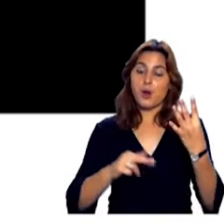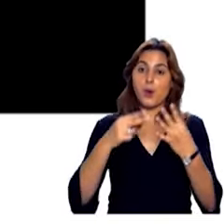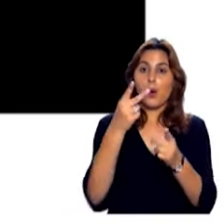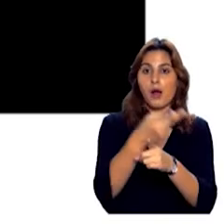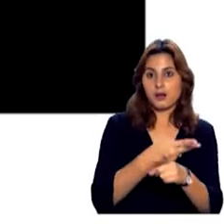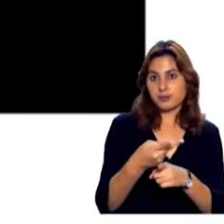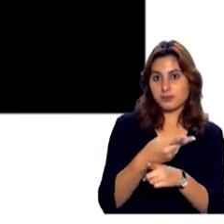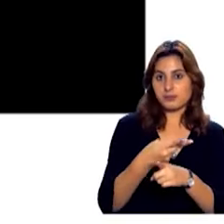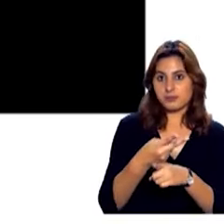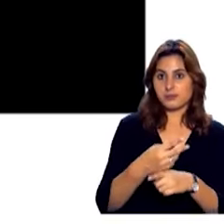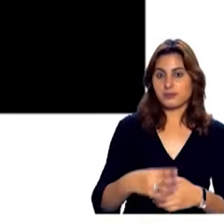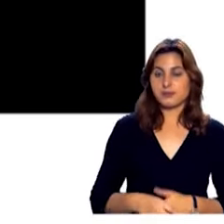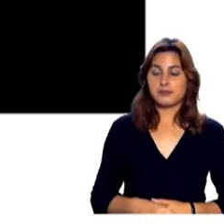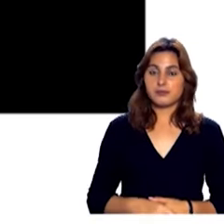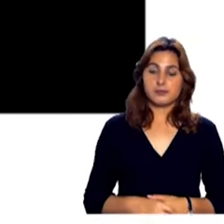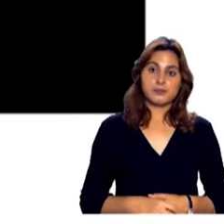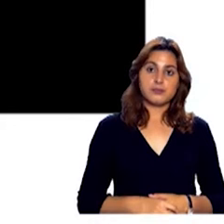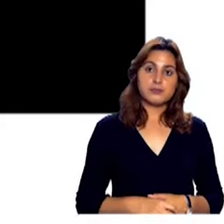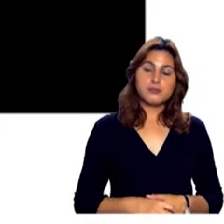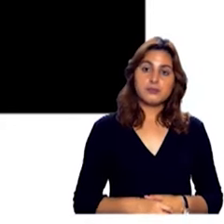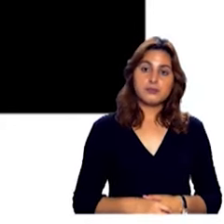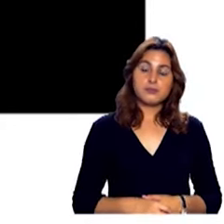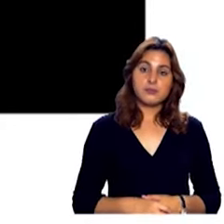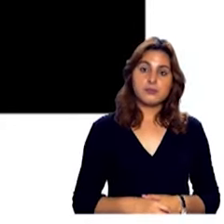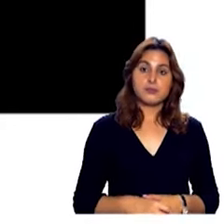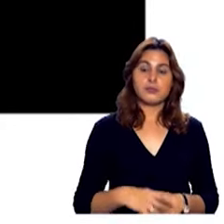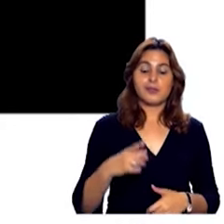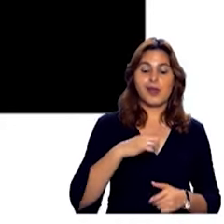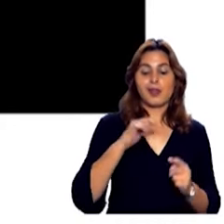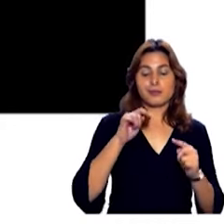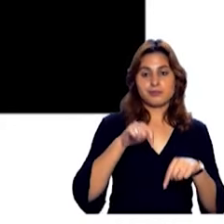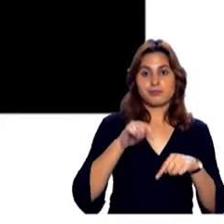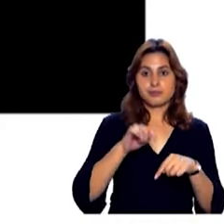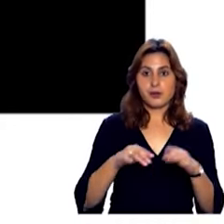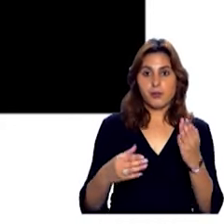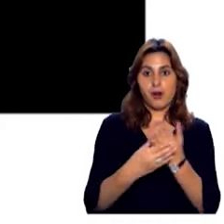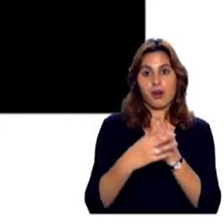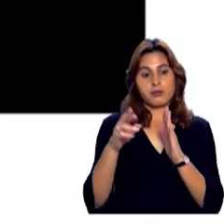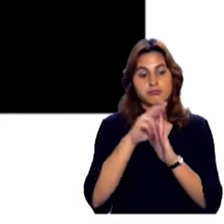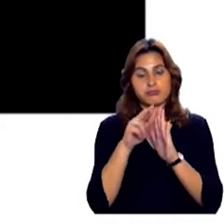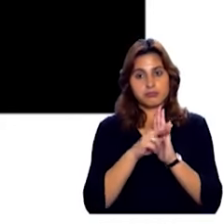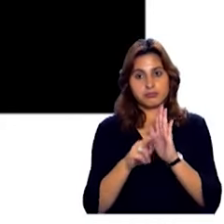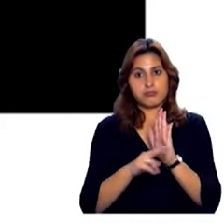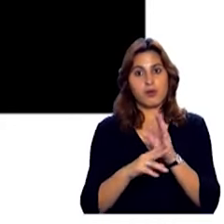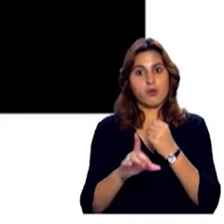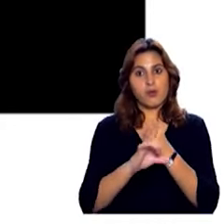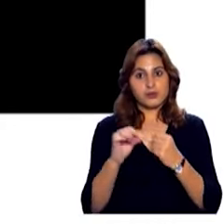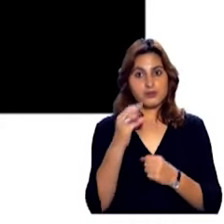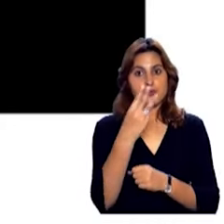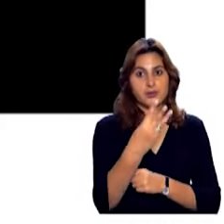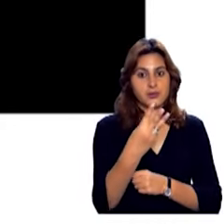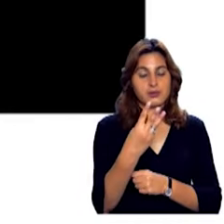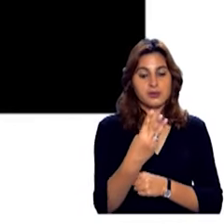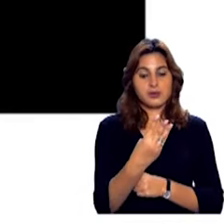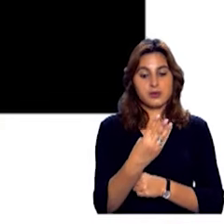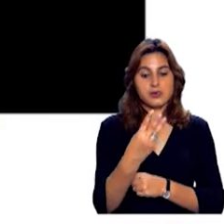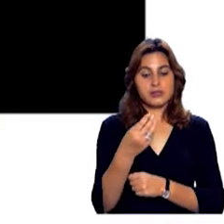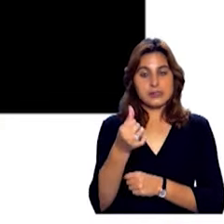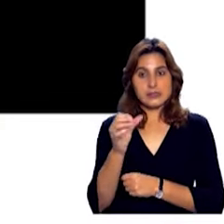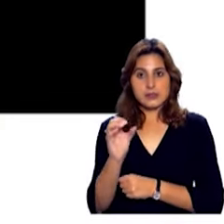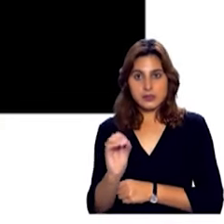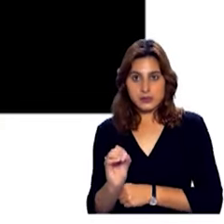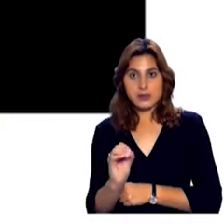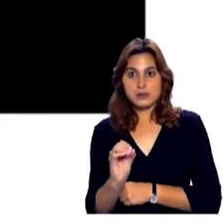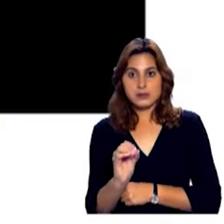certamente sapete in questo caso la Norma di riferimento all'articolo 360 del codice di procedura civile questo